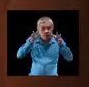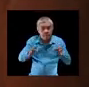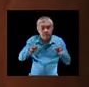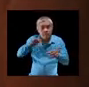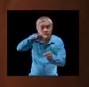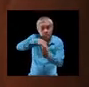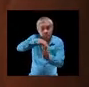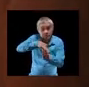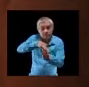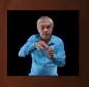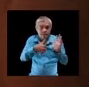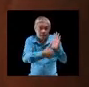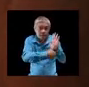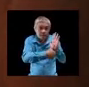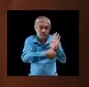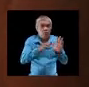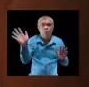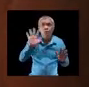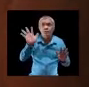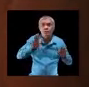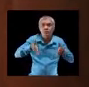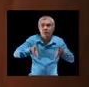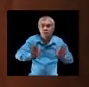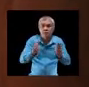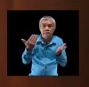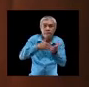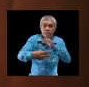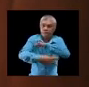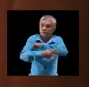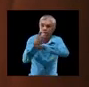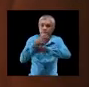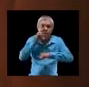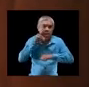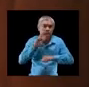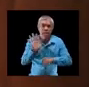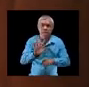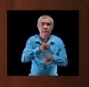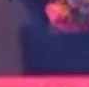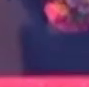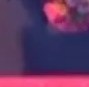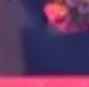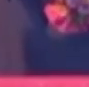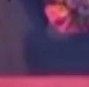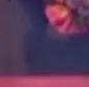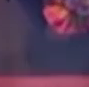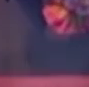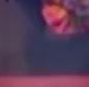ang ating naging desisyon at wag po nating hayaang ito'y muling nakawin sa atin.